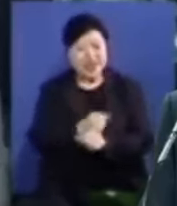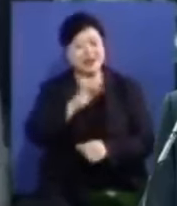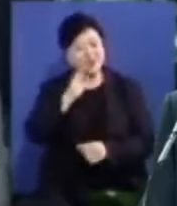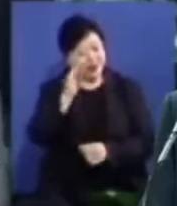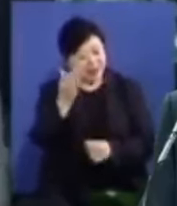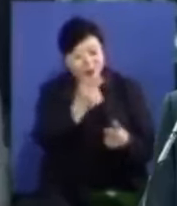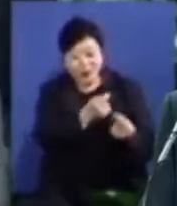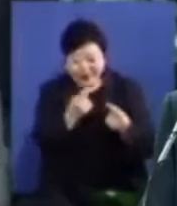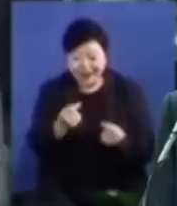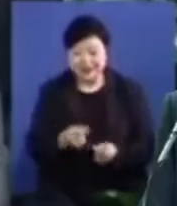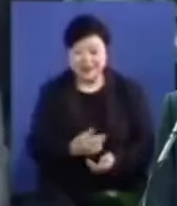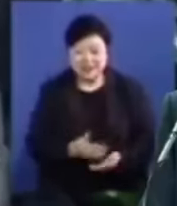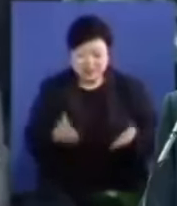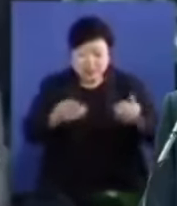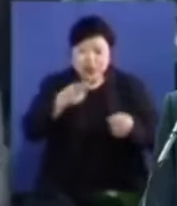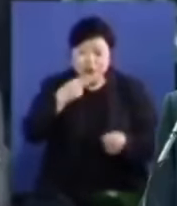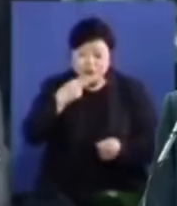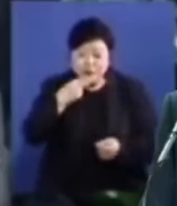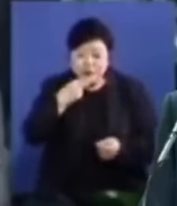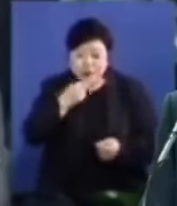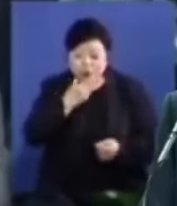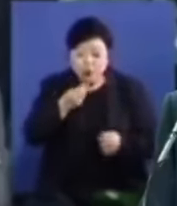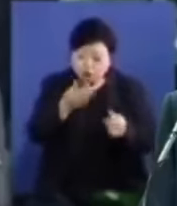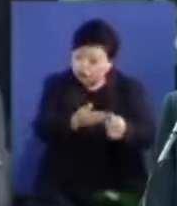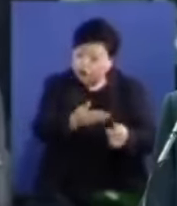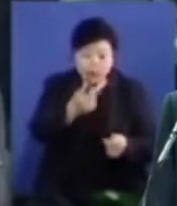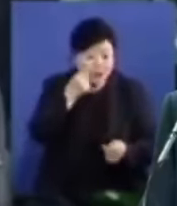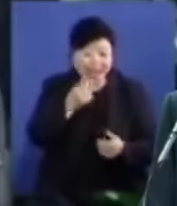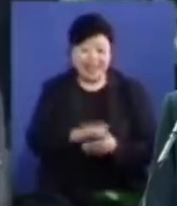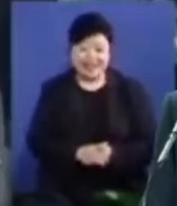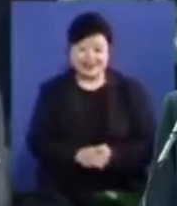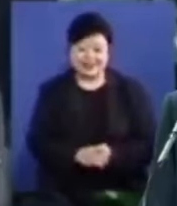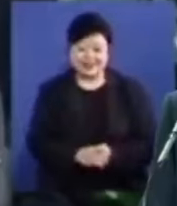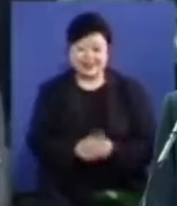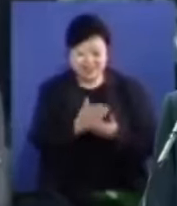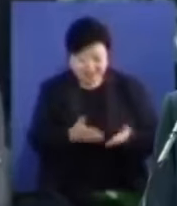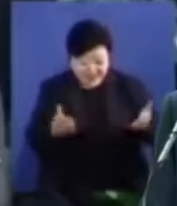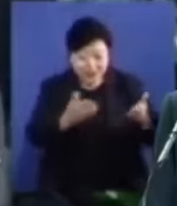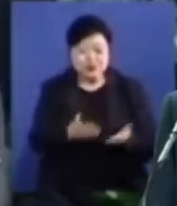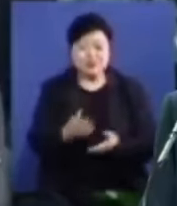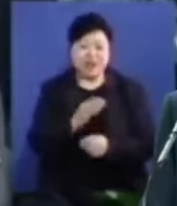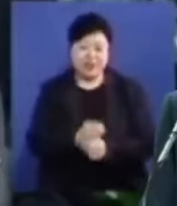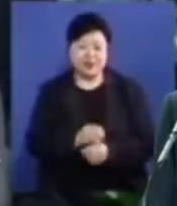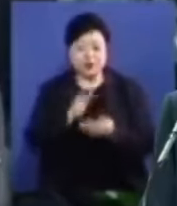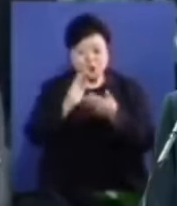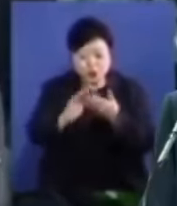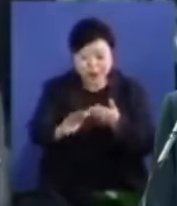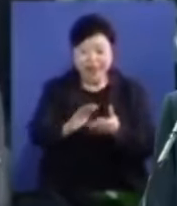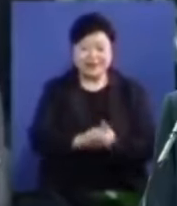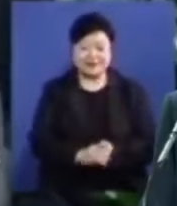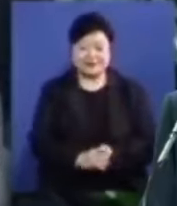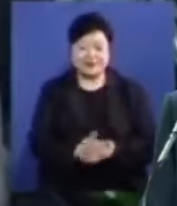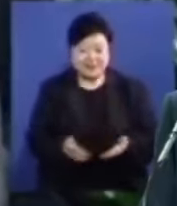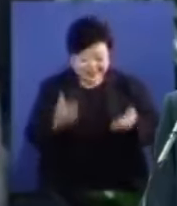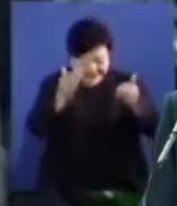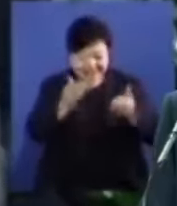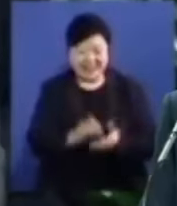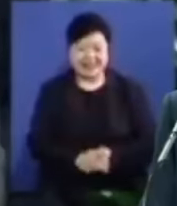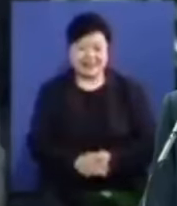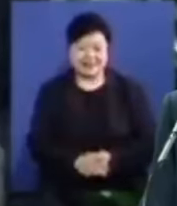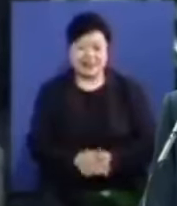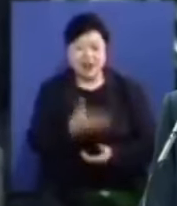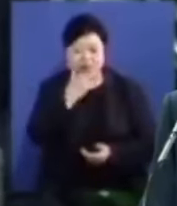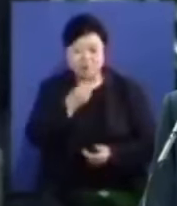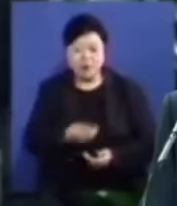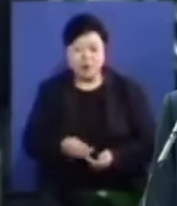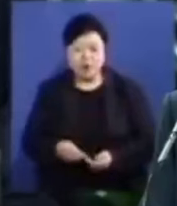것입니다. 그릇이 없이 어떻게 복을 줄 수 있겠습니까? 그릇을 준비하고 난 다음에야 그 그릇에